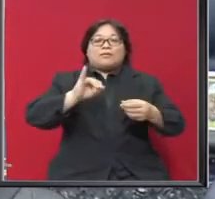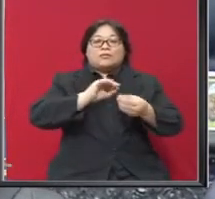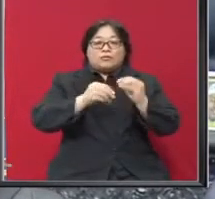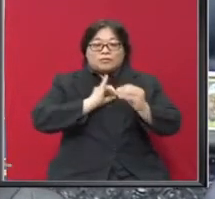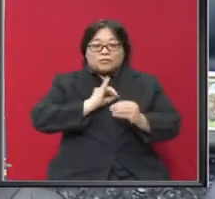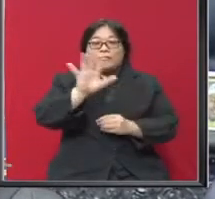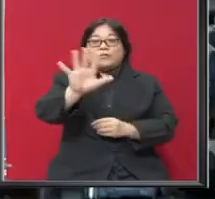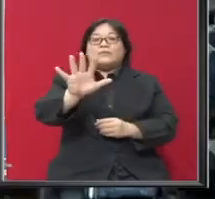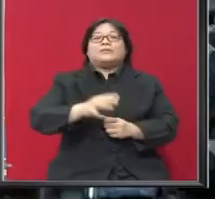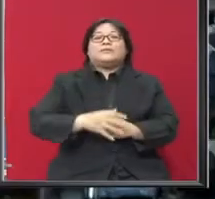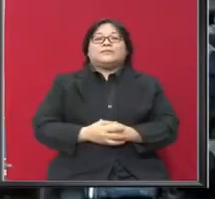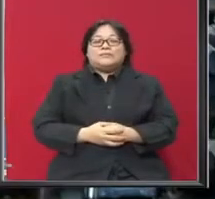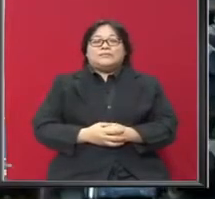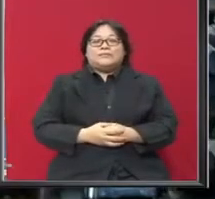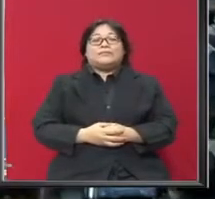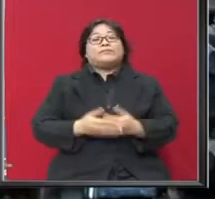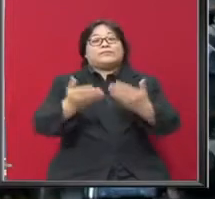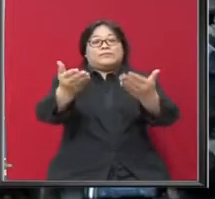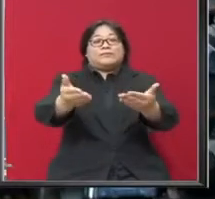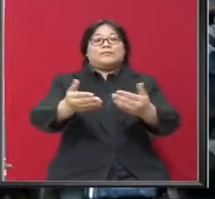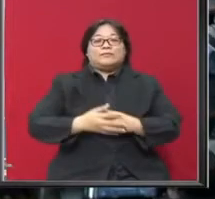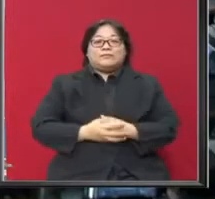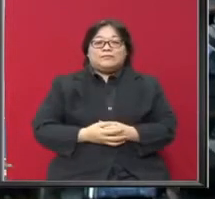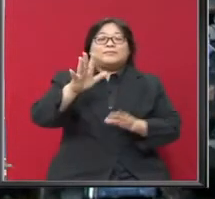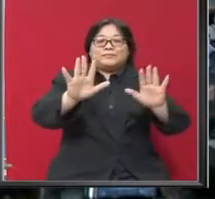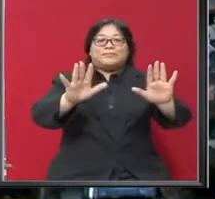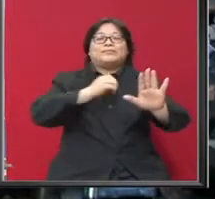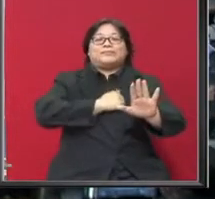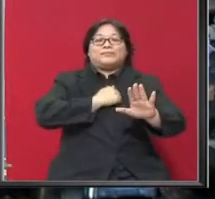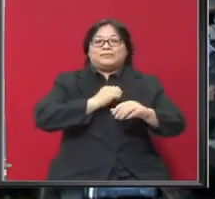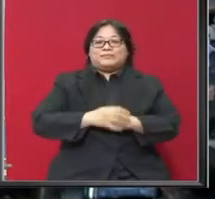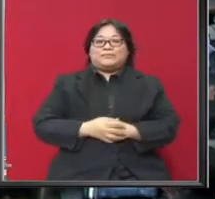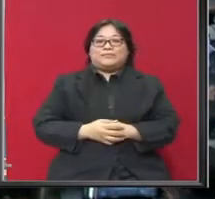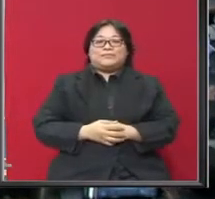nomor 5 silahkan terimakasih